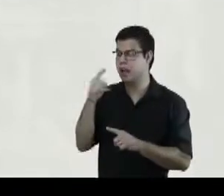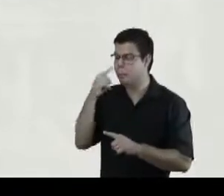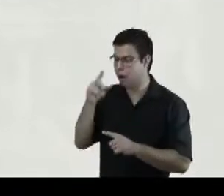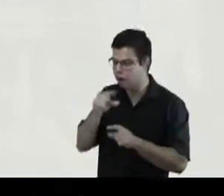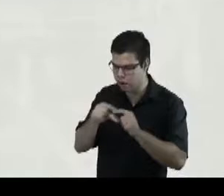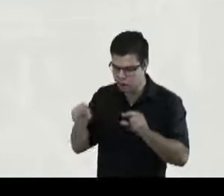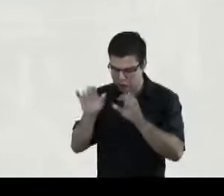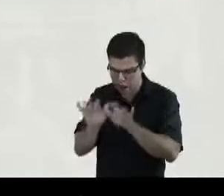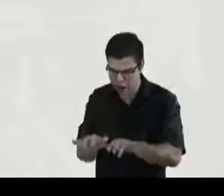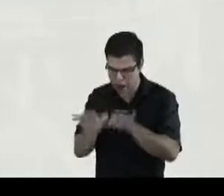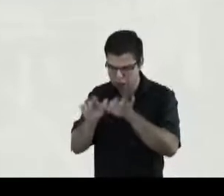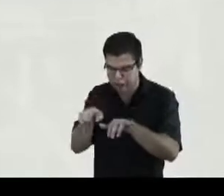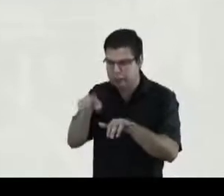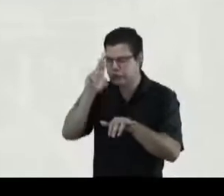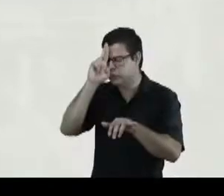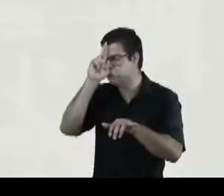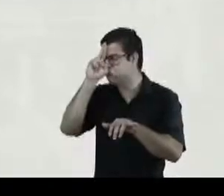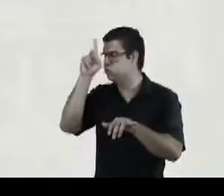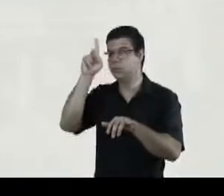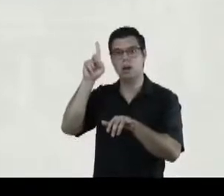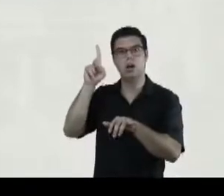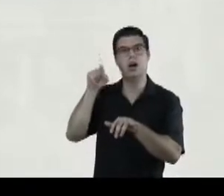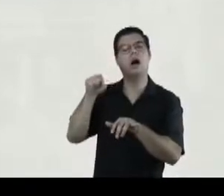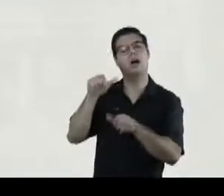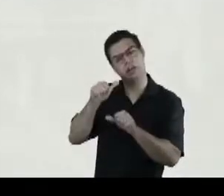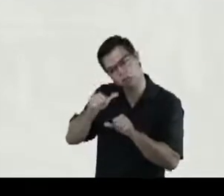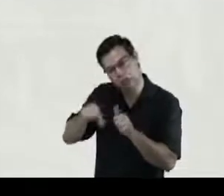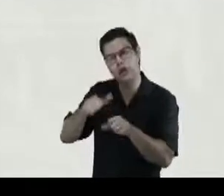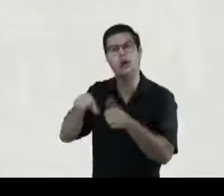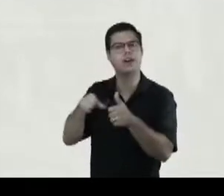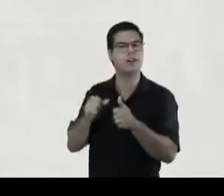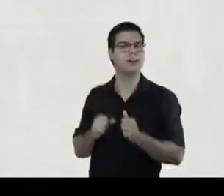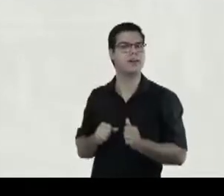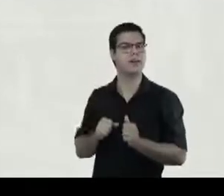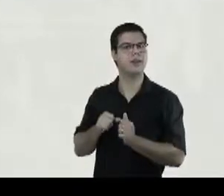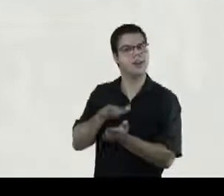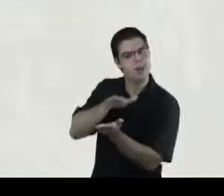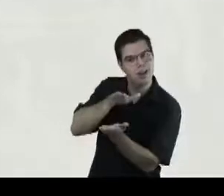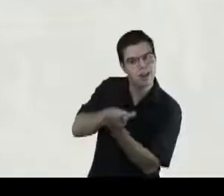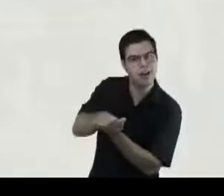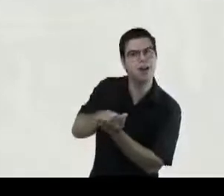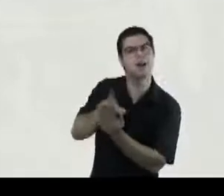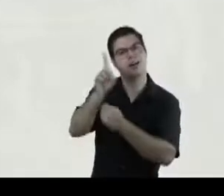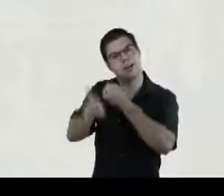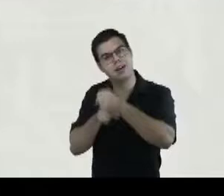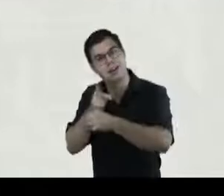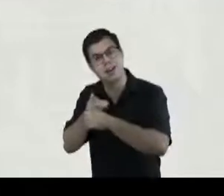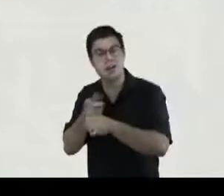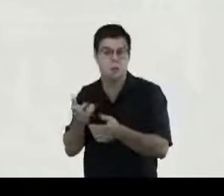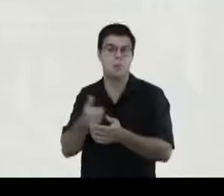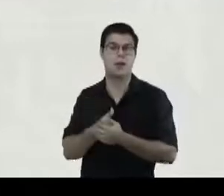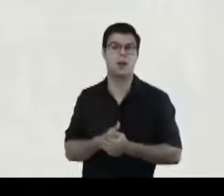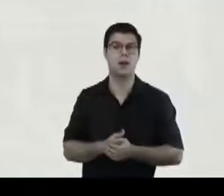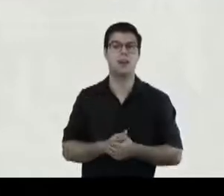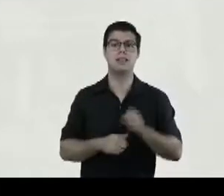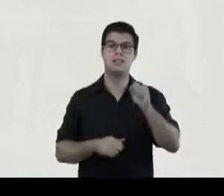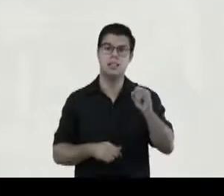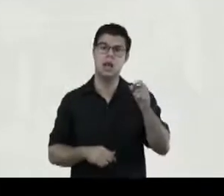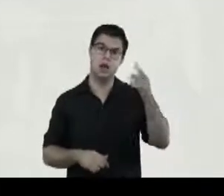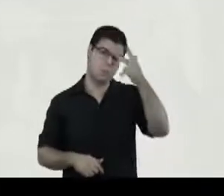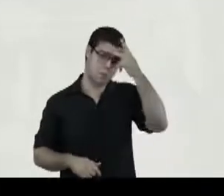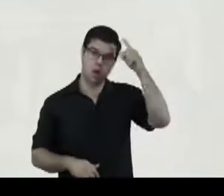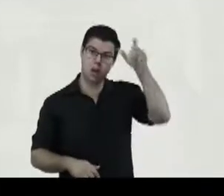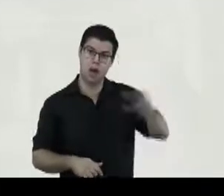peu l'information sans mise à jour. Et pourtant, en discutant, il a changé d'avis et avec Droz, ils ont fait